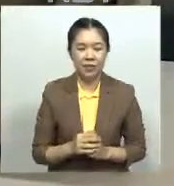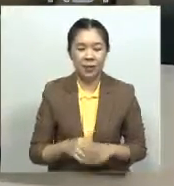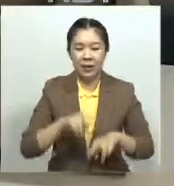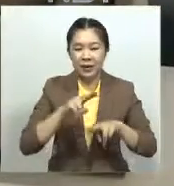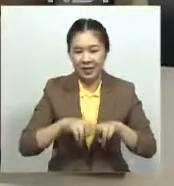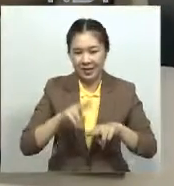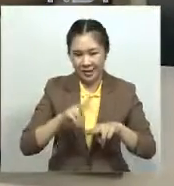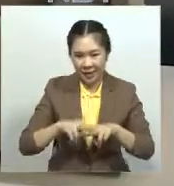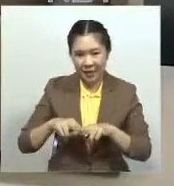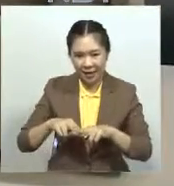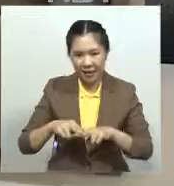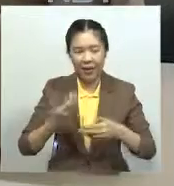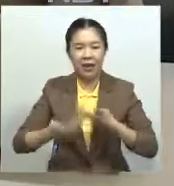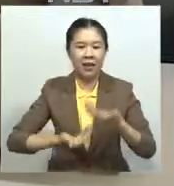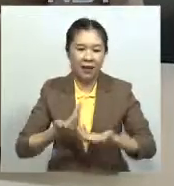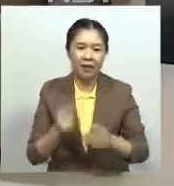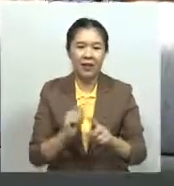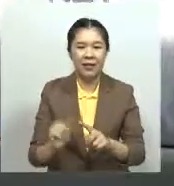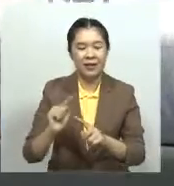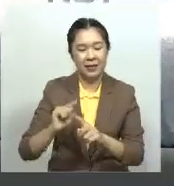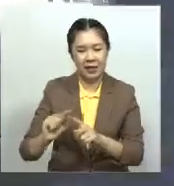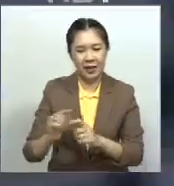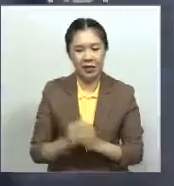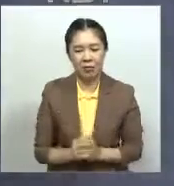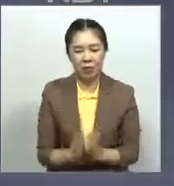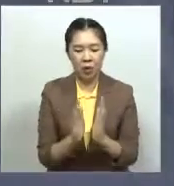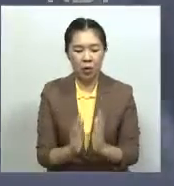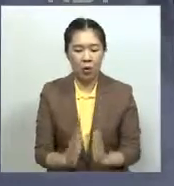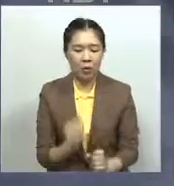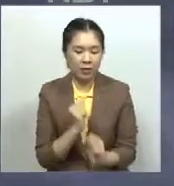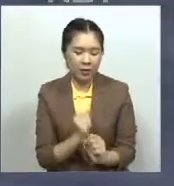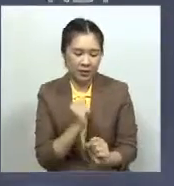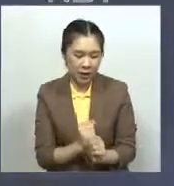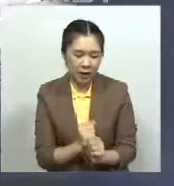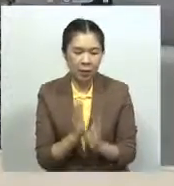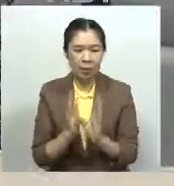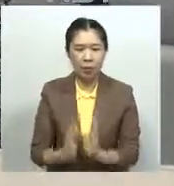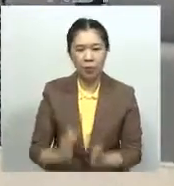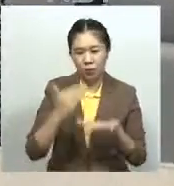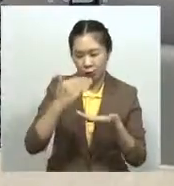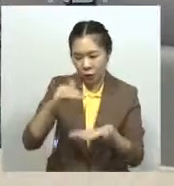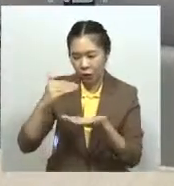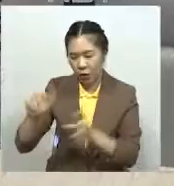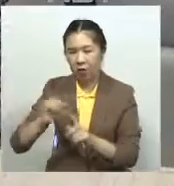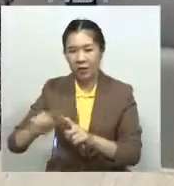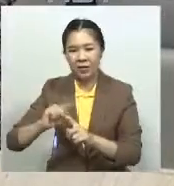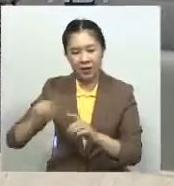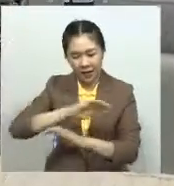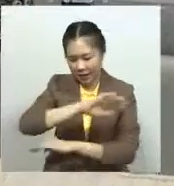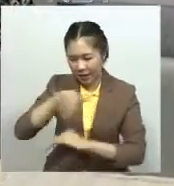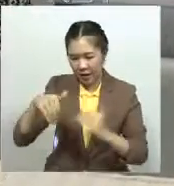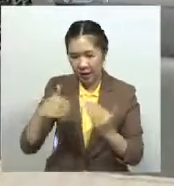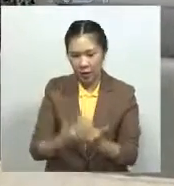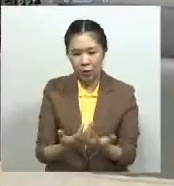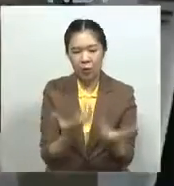อร์นั่นก็คือ TIFF นั่นเองโดยเป็นการรวบรวมผู้ผลิตผู้ส่งออกจากทุกกลุ่มสินค้าไลฟ์สไตล์จากทั่วประเทศมาแสด